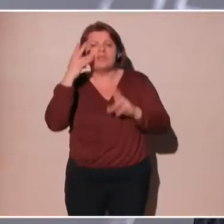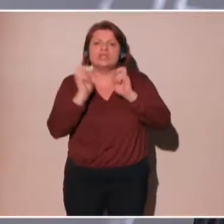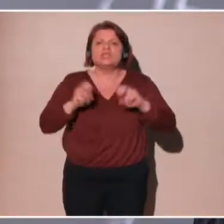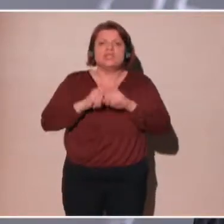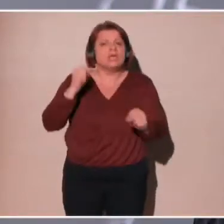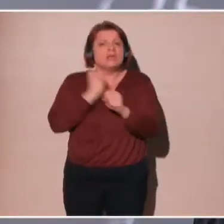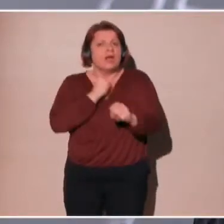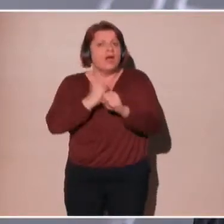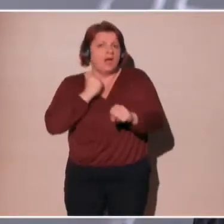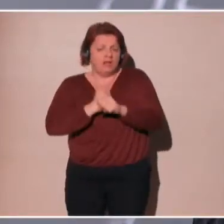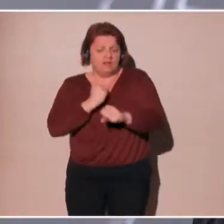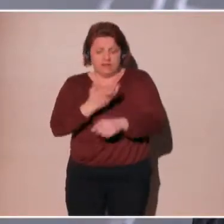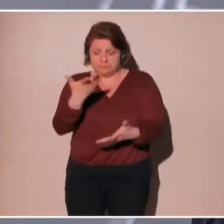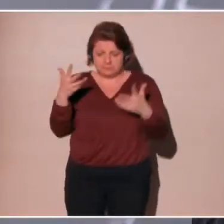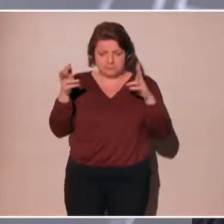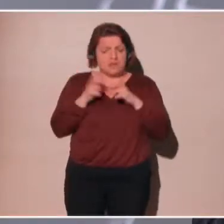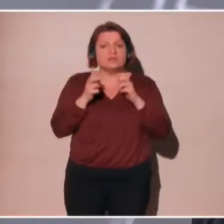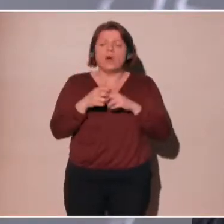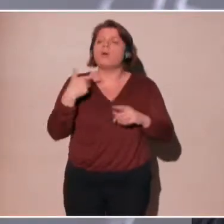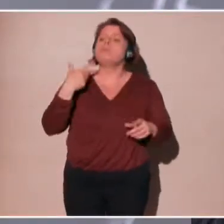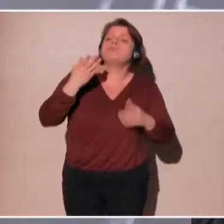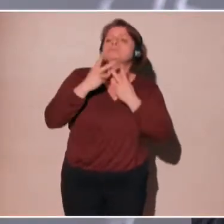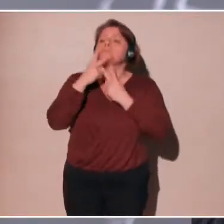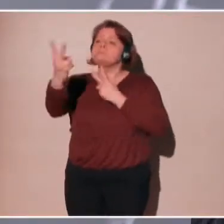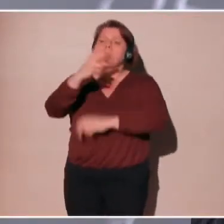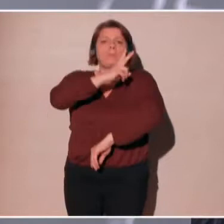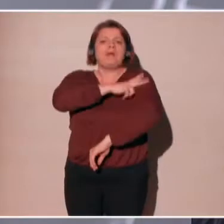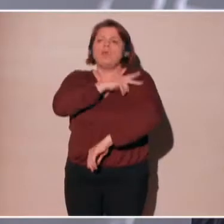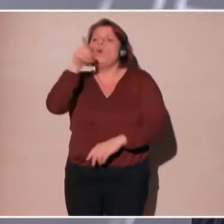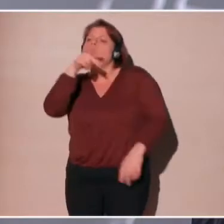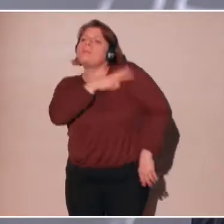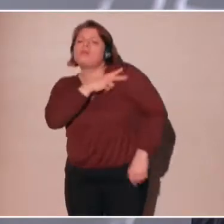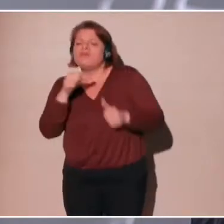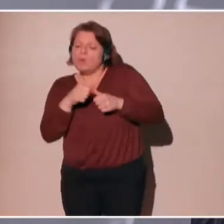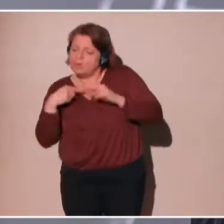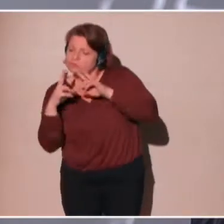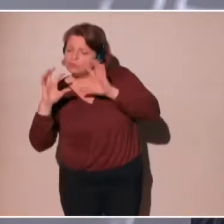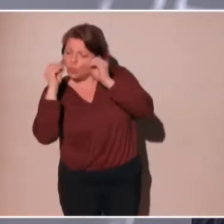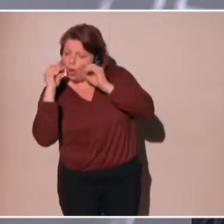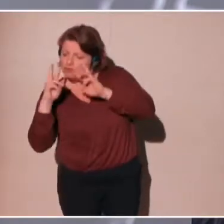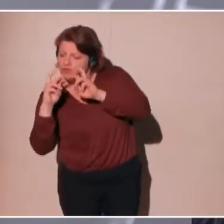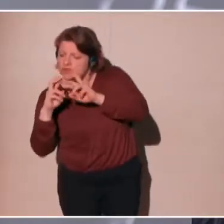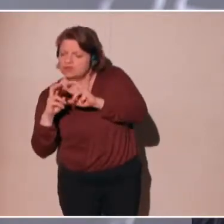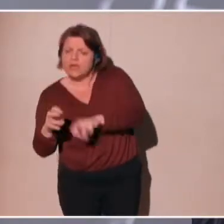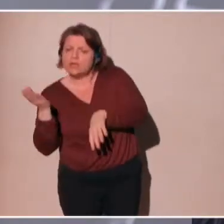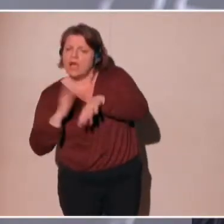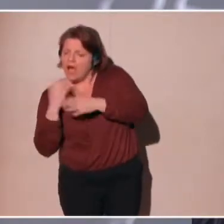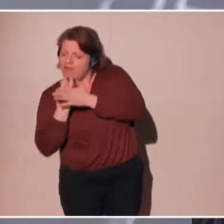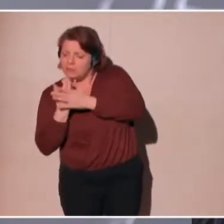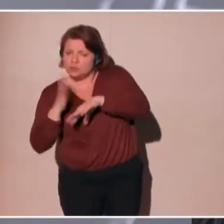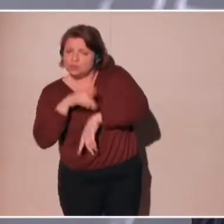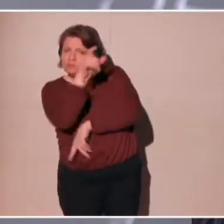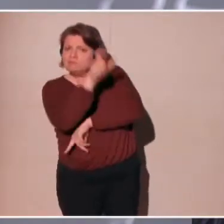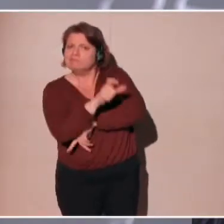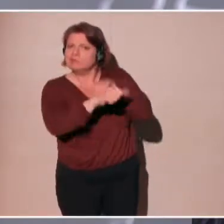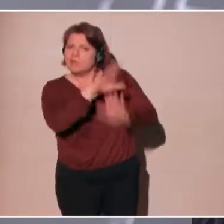quand face à un demandeur d'emploi, l'employeur va se précipiter en ligne pour essayer d'obtenir des